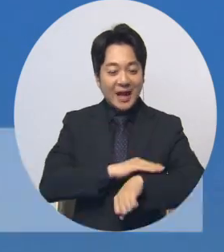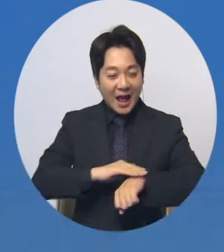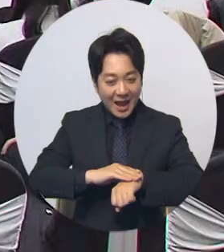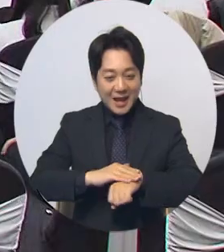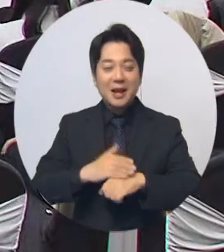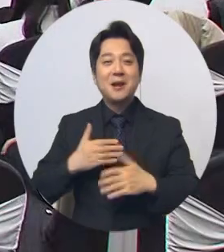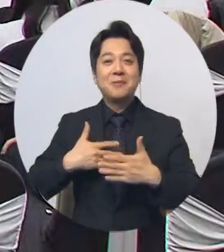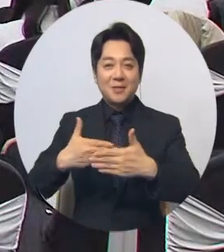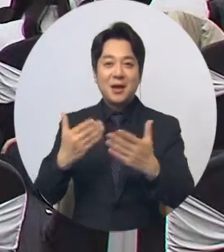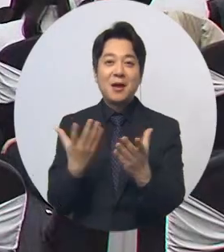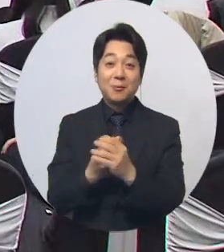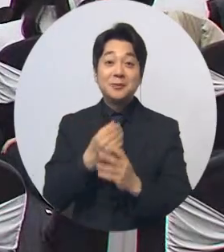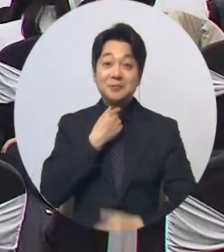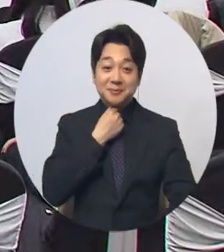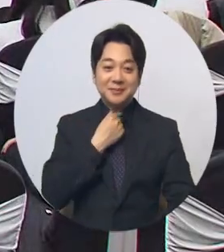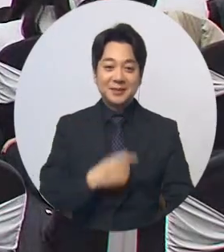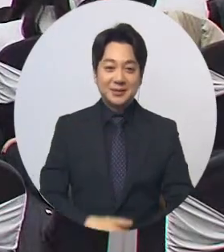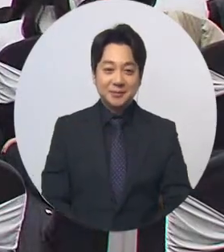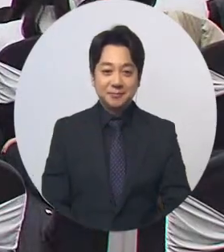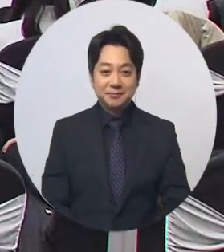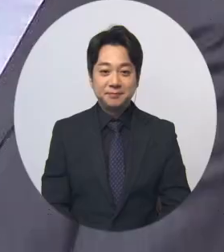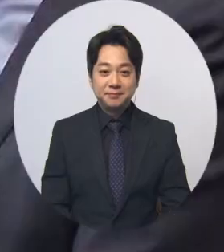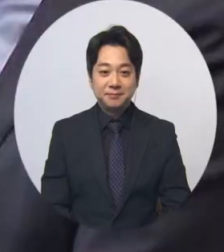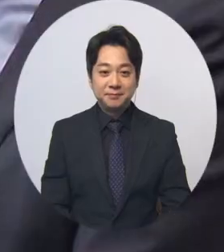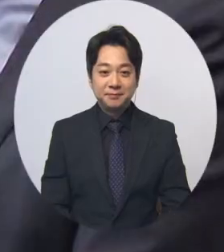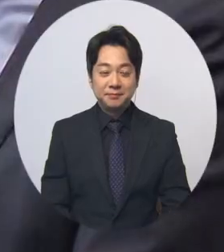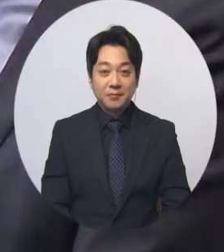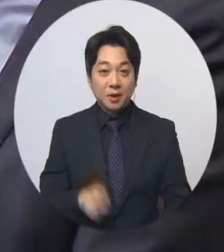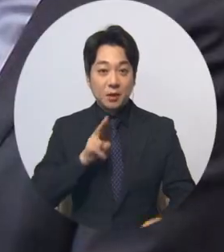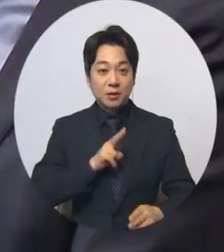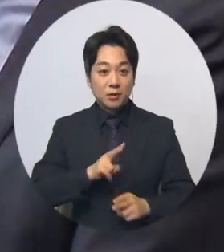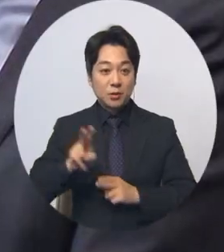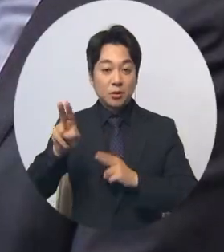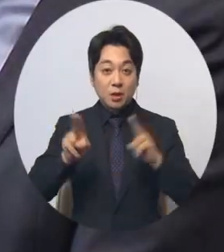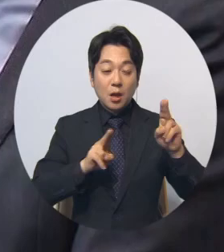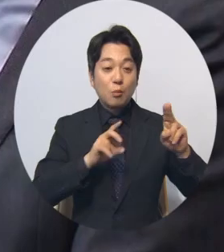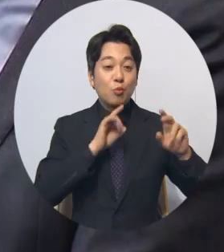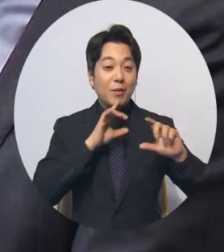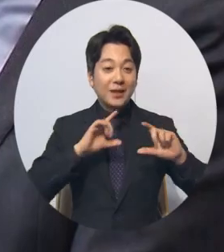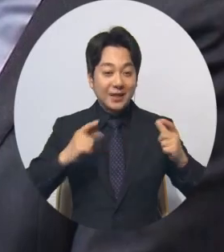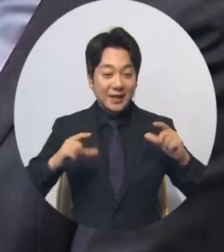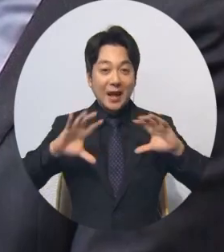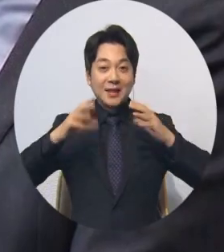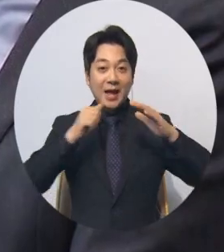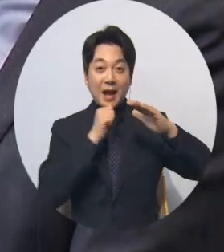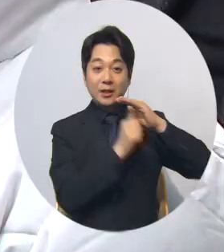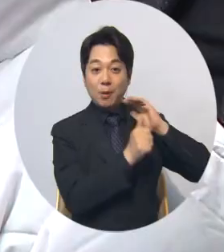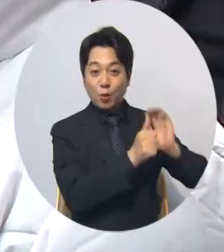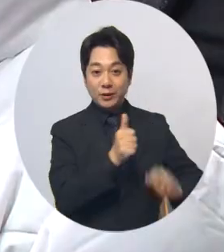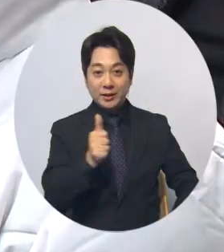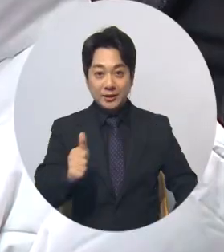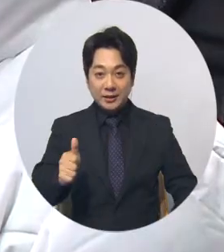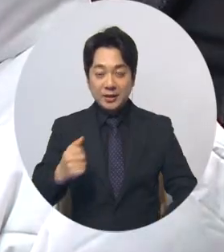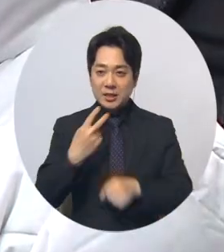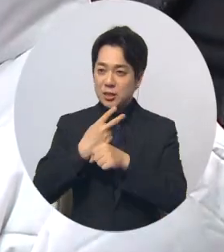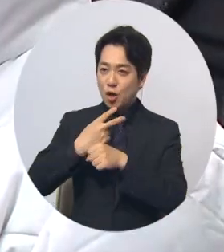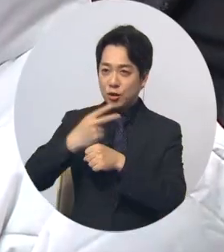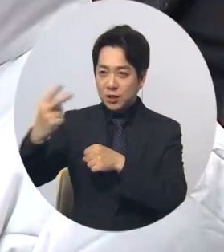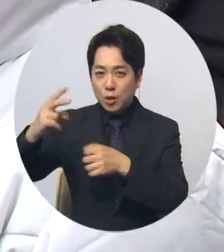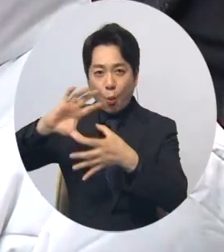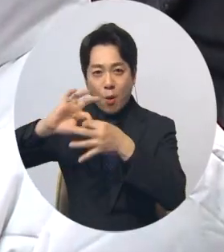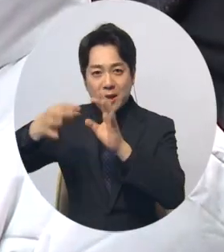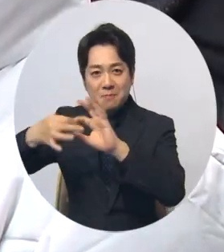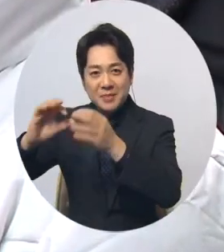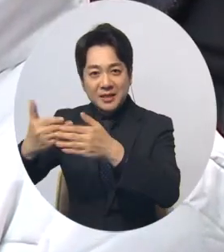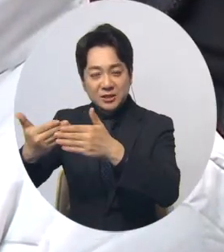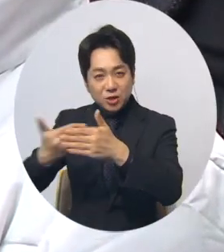같고 차세대 윤성빈, 소재환 선수도 강원도를 이어 2년 뒤 밀라노에서도 힘차게 썰매를 타겠다는